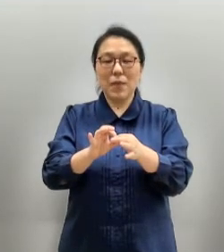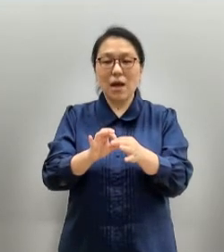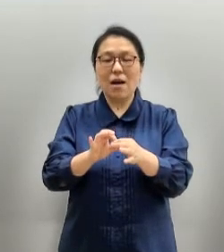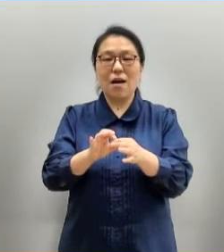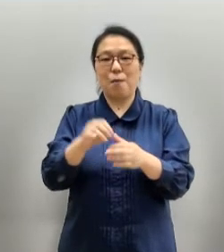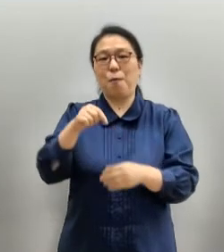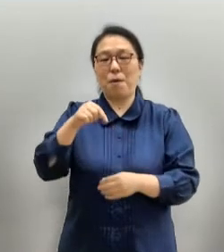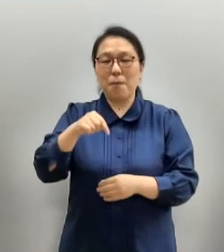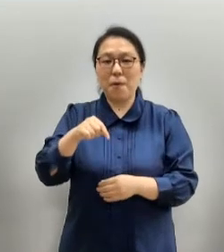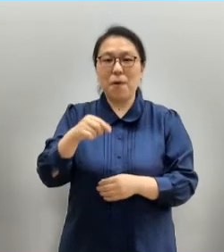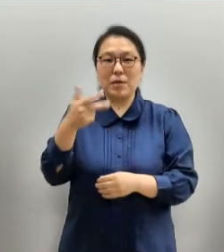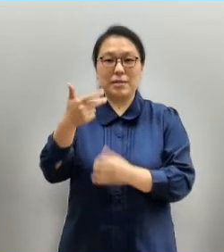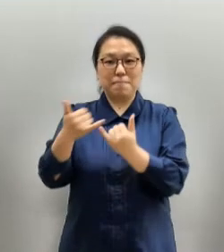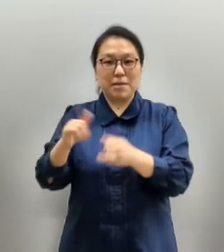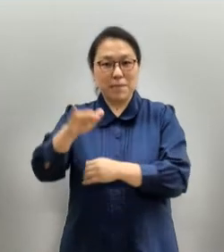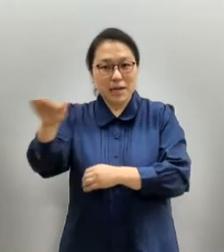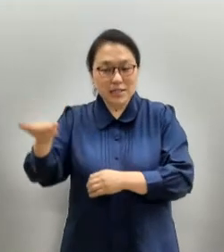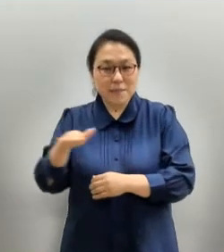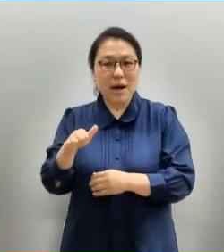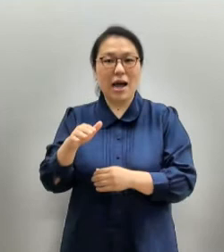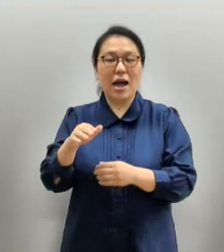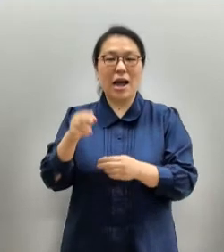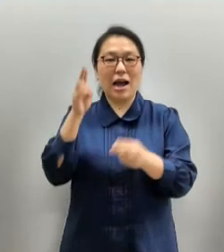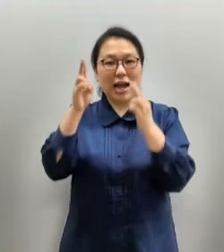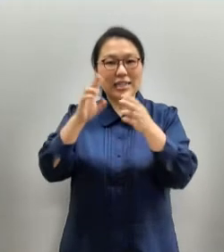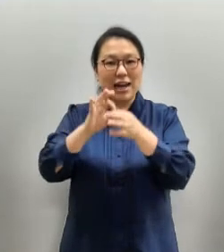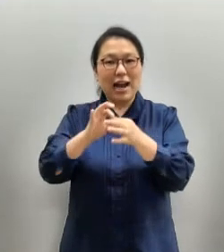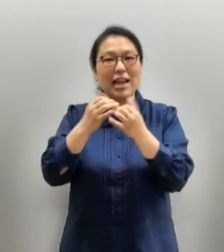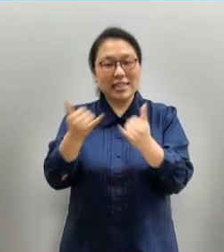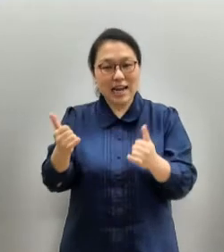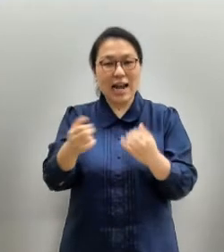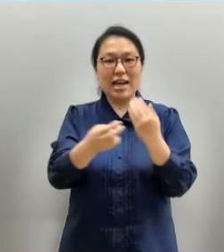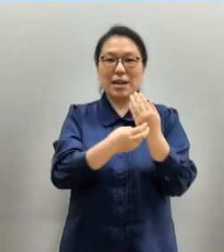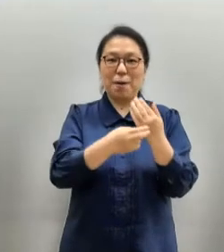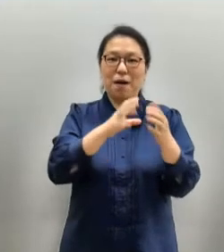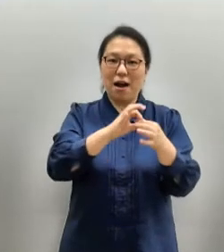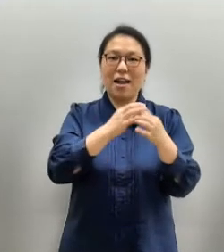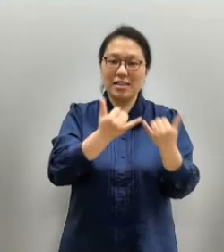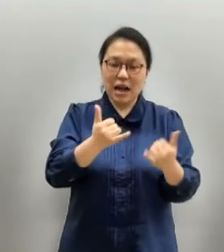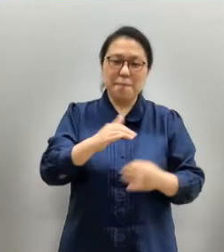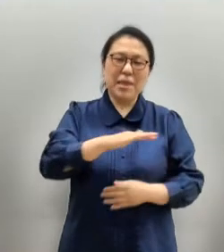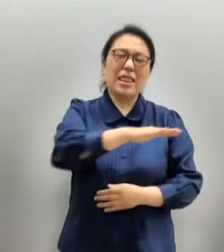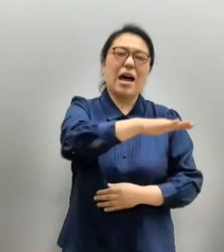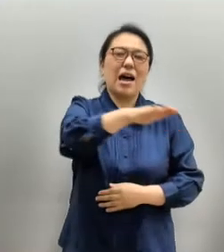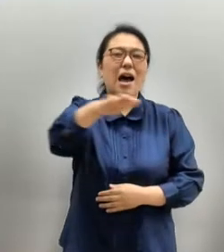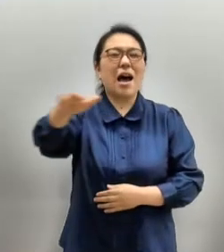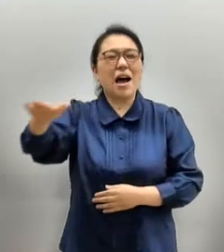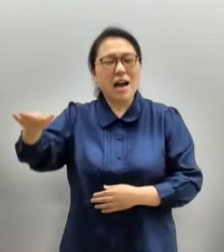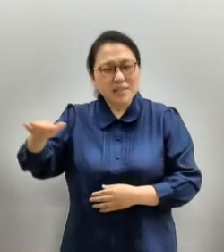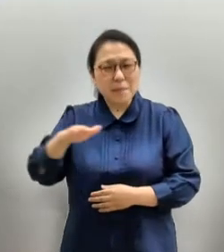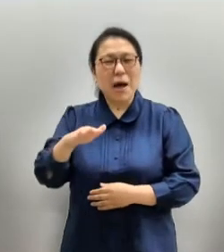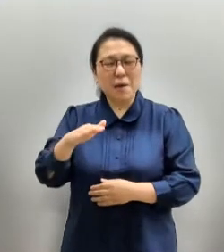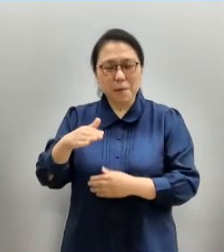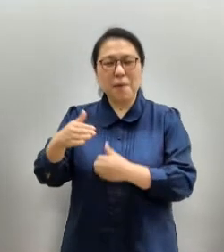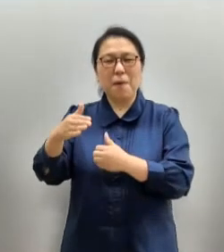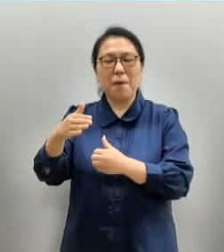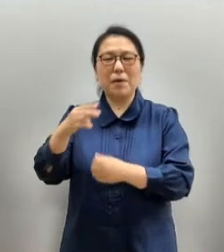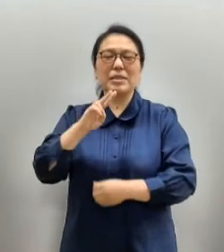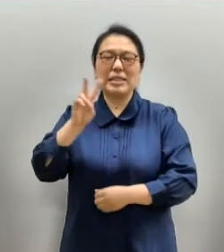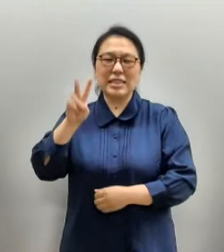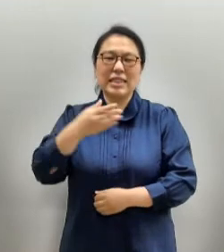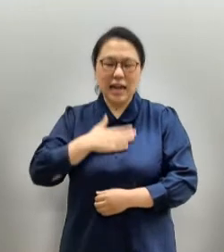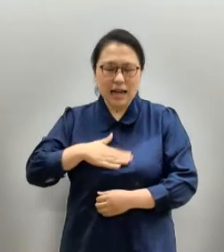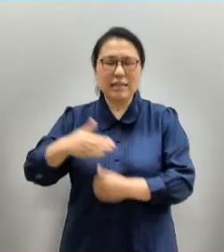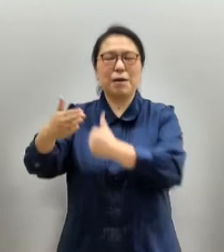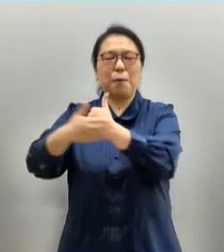これも一人にですね、市民の皆様、事業者の関係の皆様、医療関係者の皆様のですね、ご理解ご協